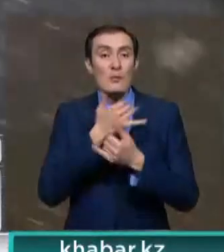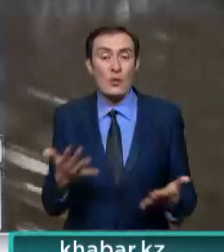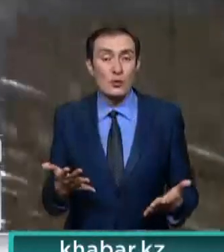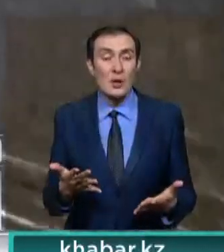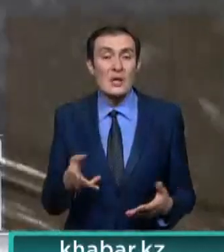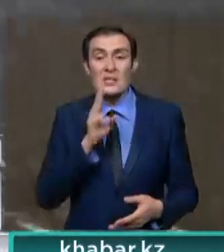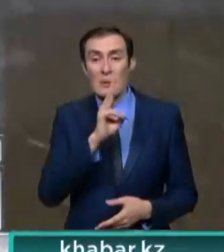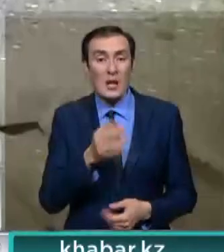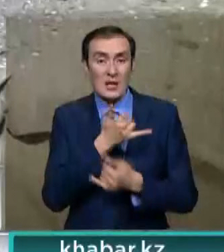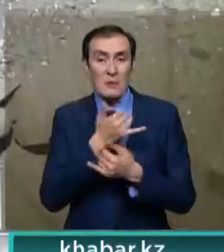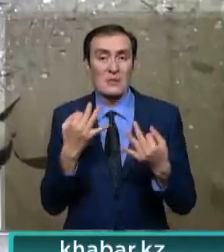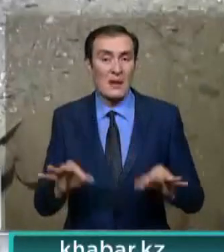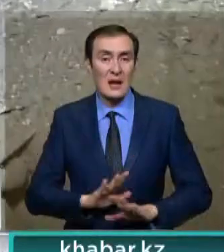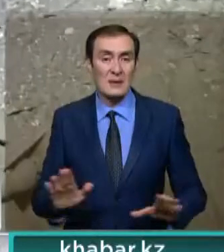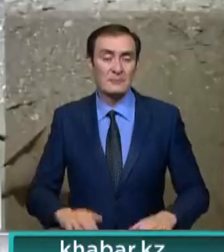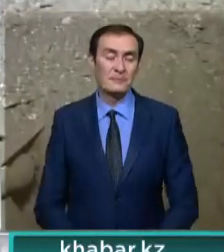позволяет зарплата.